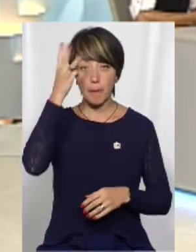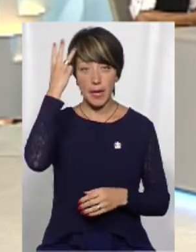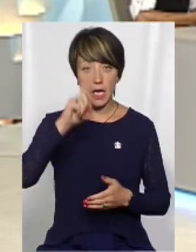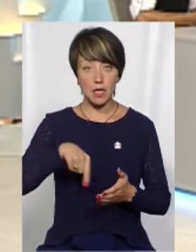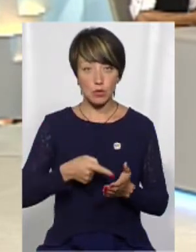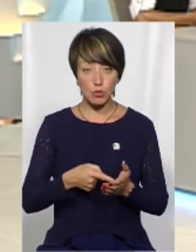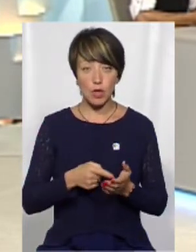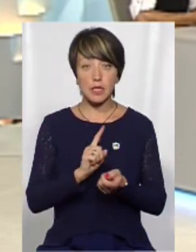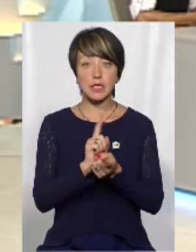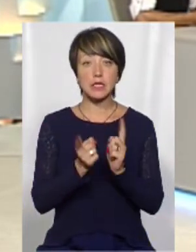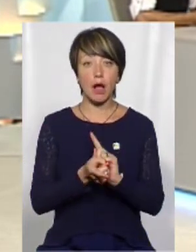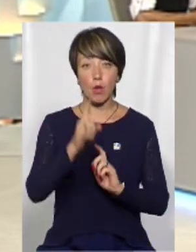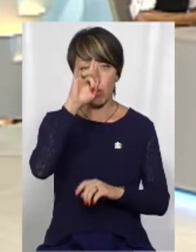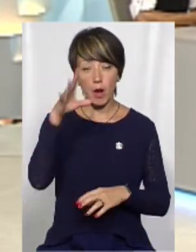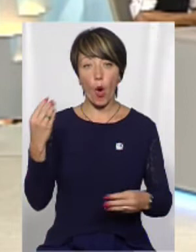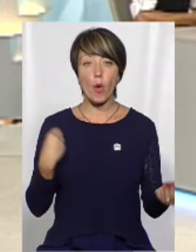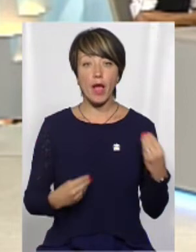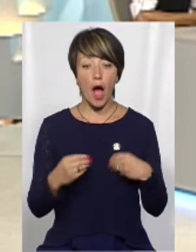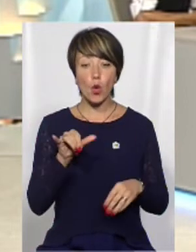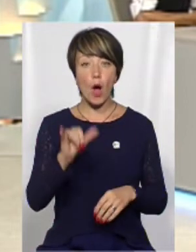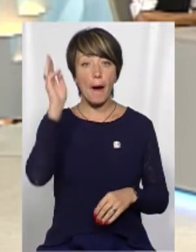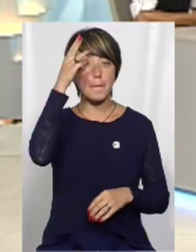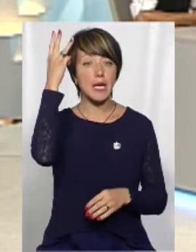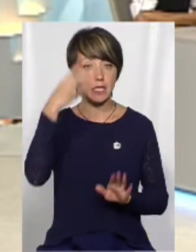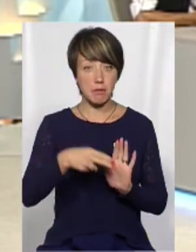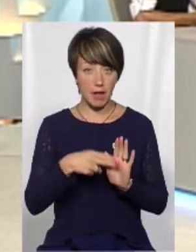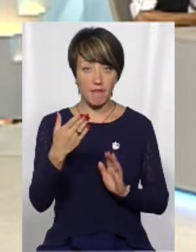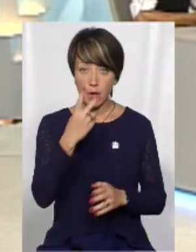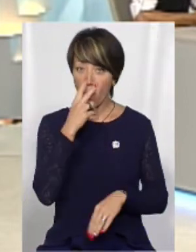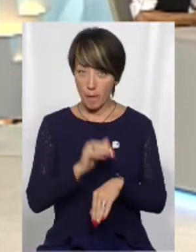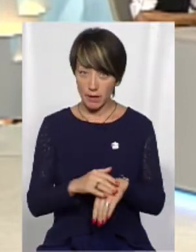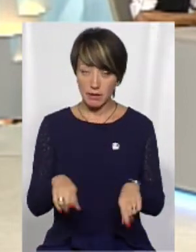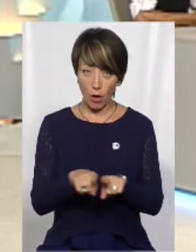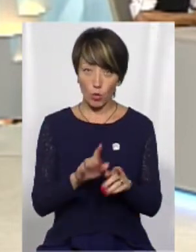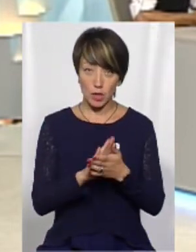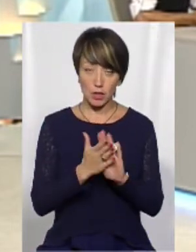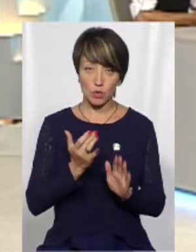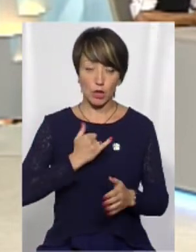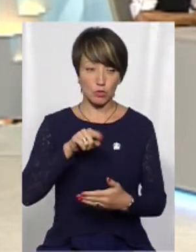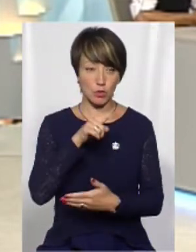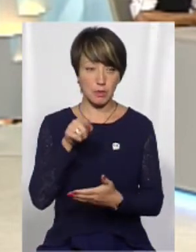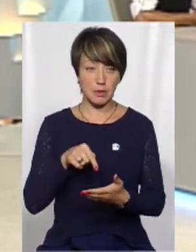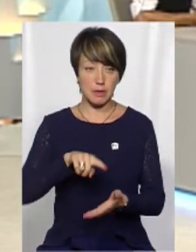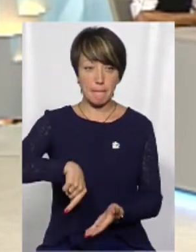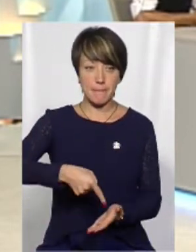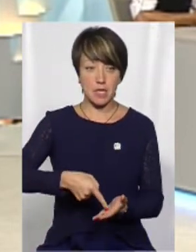Хмельницькому стало популярним одягати саме у хмельницькі бренди. Ви помітили таку тенденцію в нашому місті?